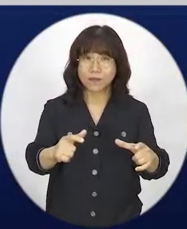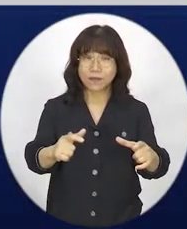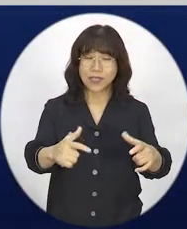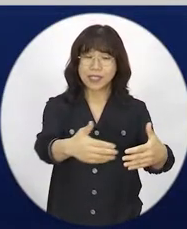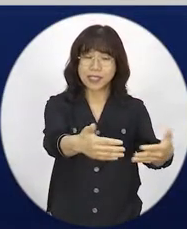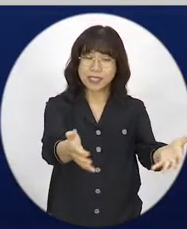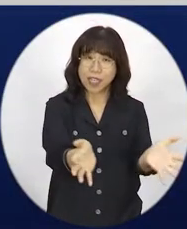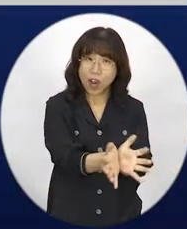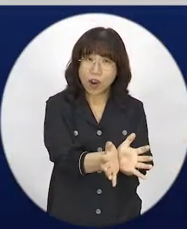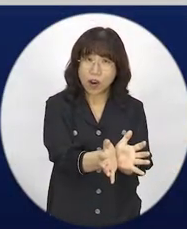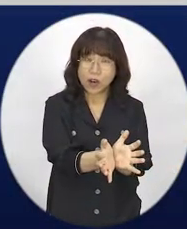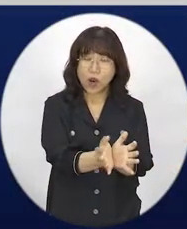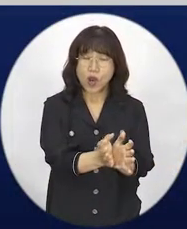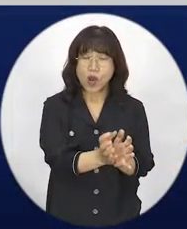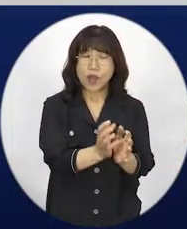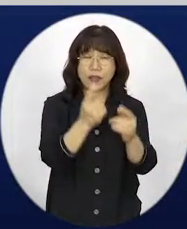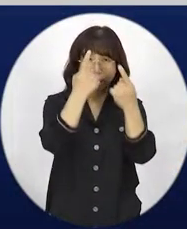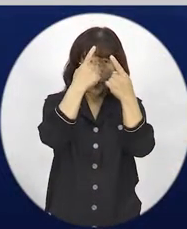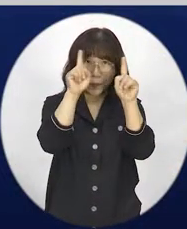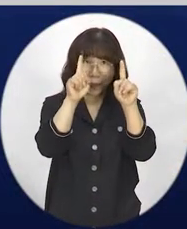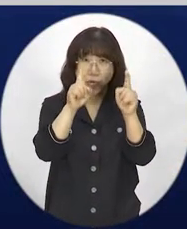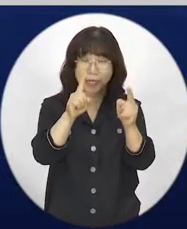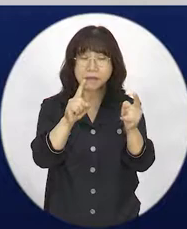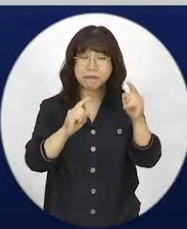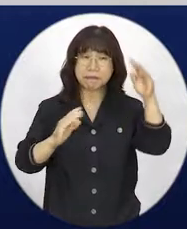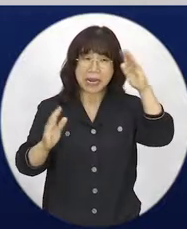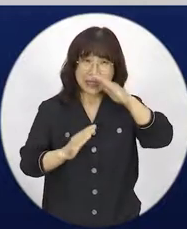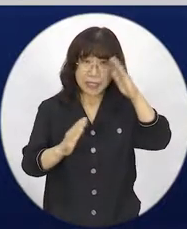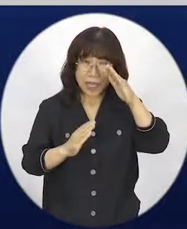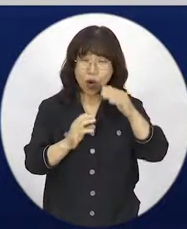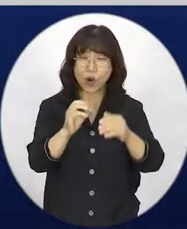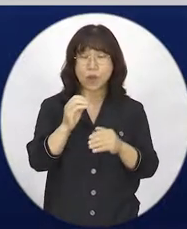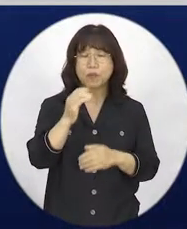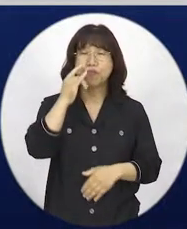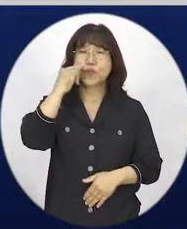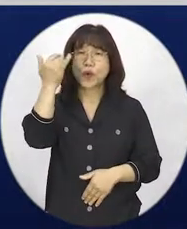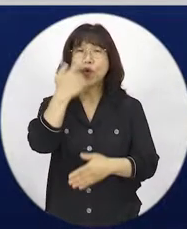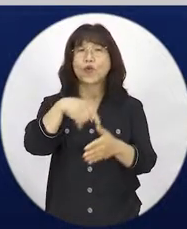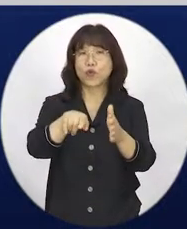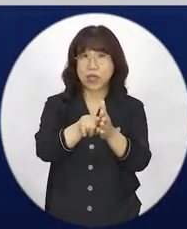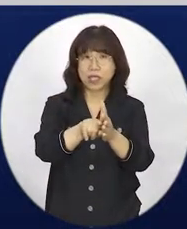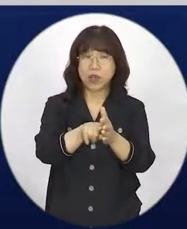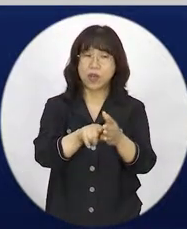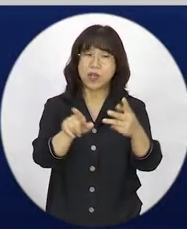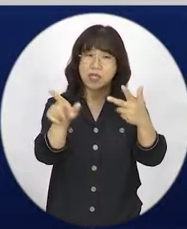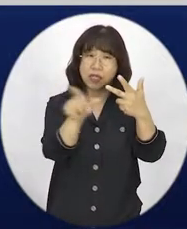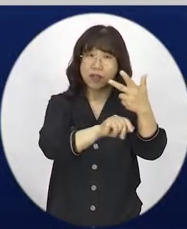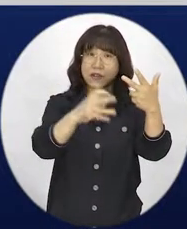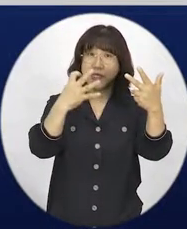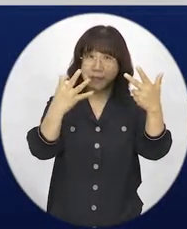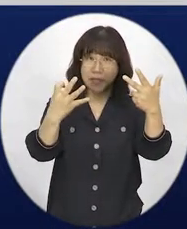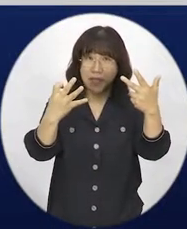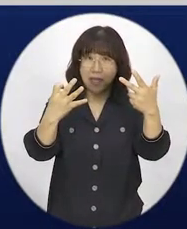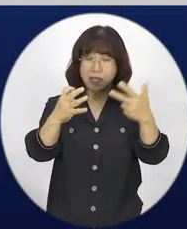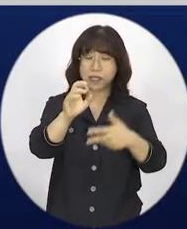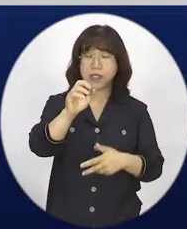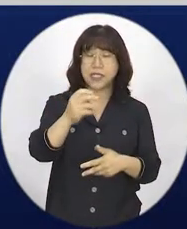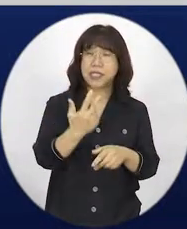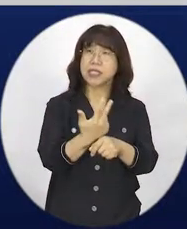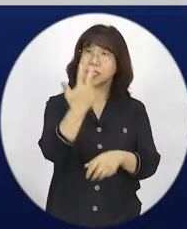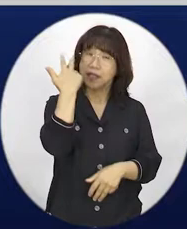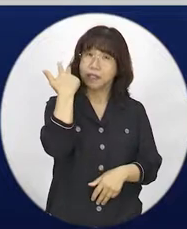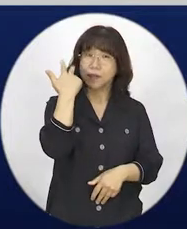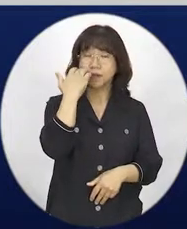강서구가 지역 내 수험생과 학부모에게 맞춤형 입시 정보를 제공하기 위해 지난 14일 강서구민회관